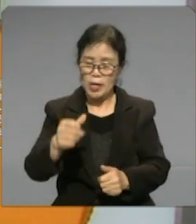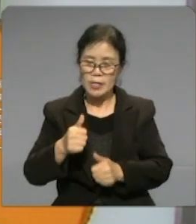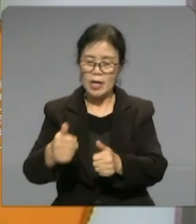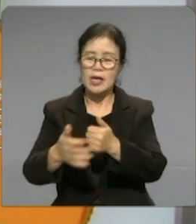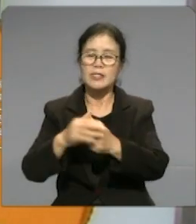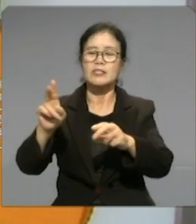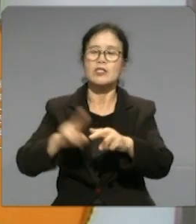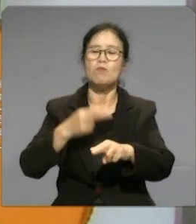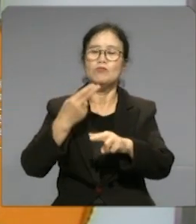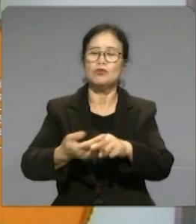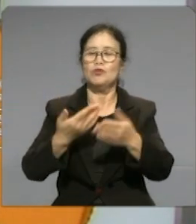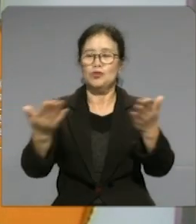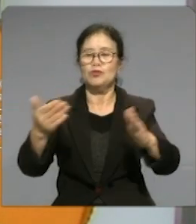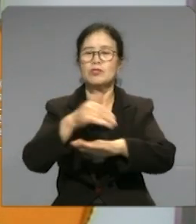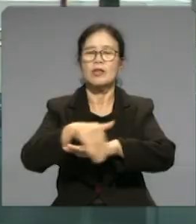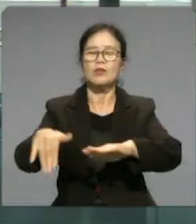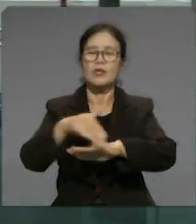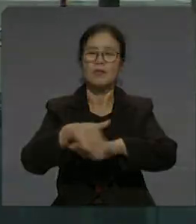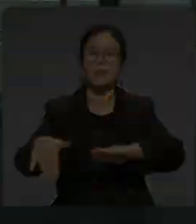선물도 증정할